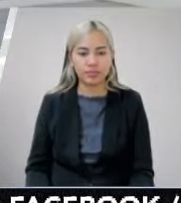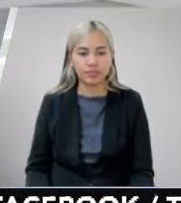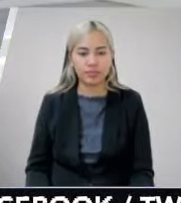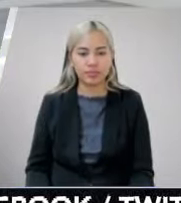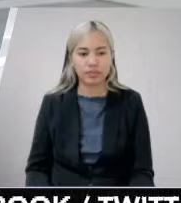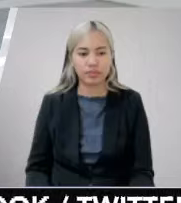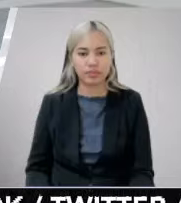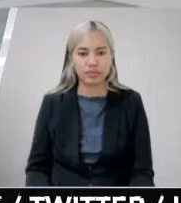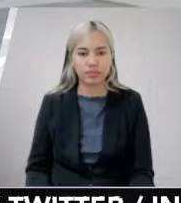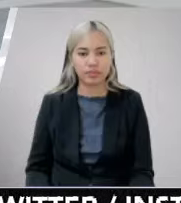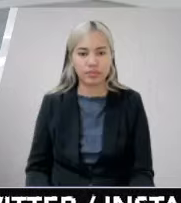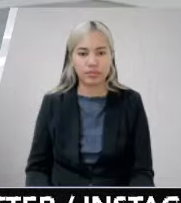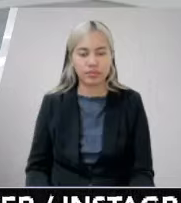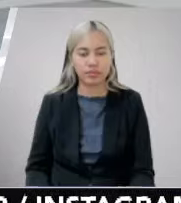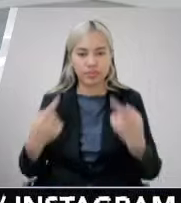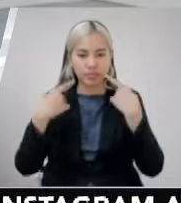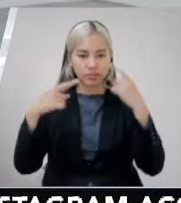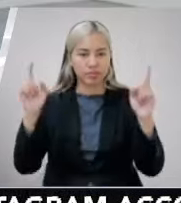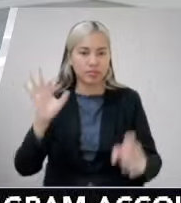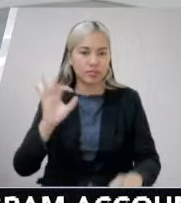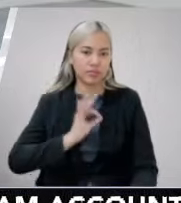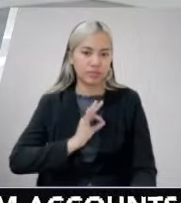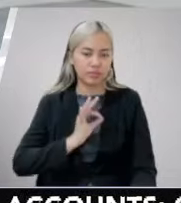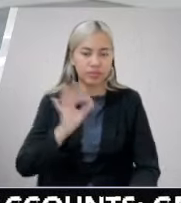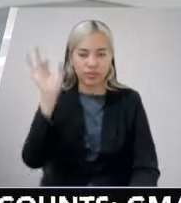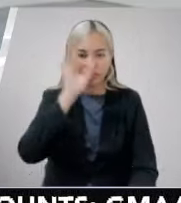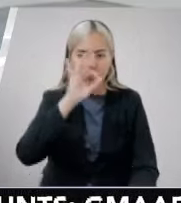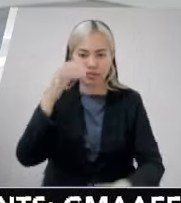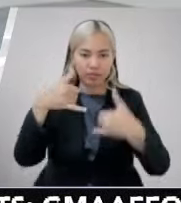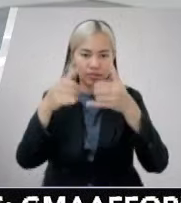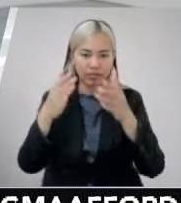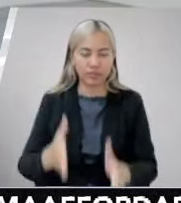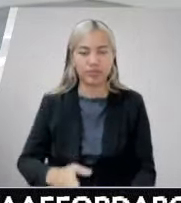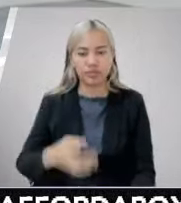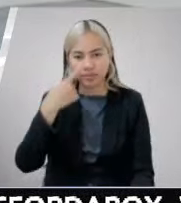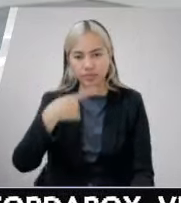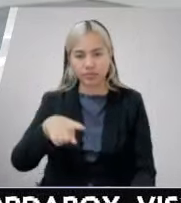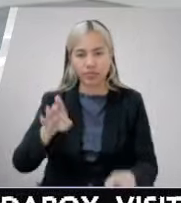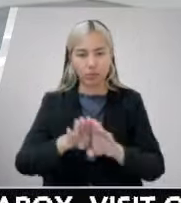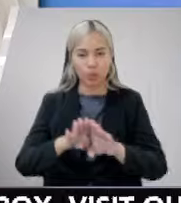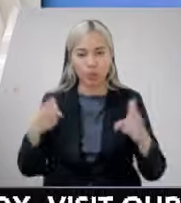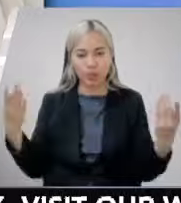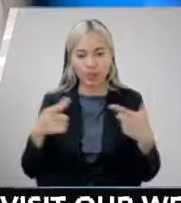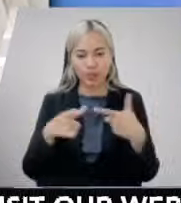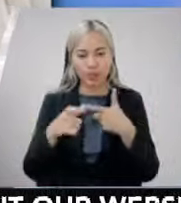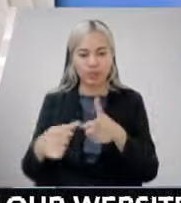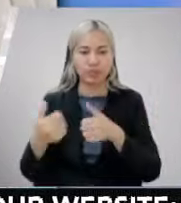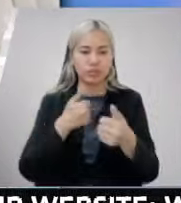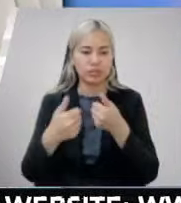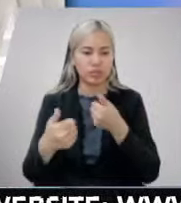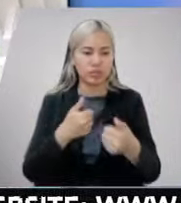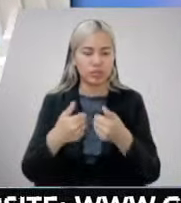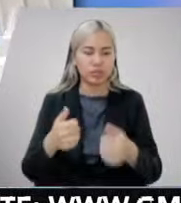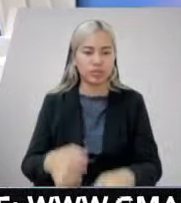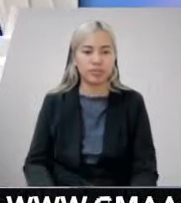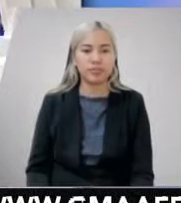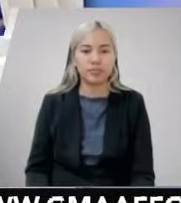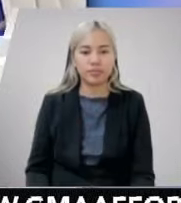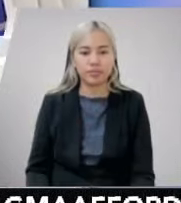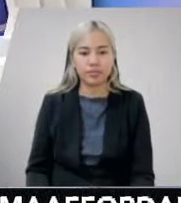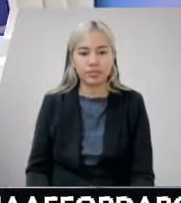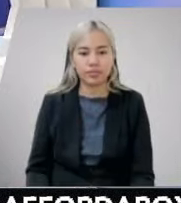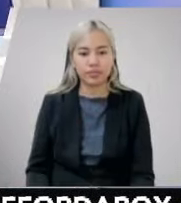Wagi na ginto ang ilang Pinoy athletes sa ginanap na Thailand Open Track and Field Championships. Sa long jump event, panalo si Pinoy national